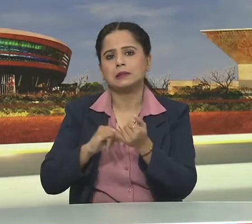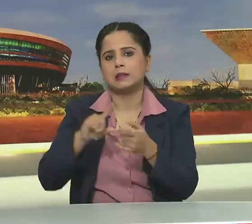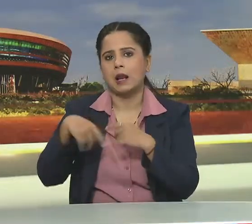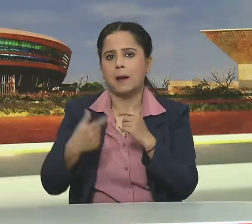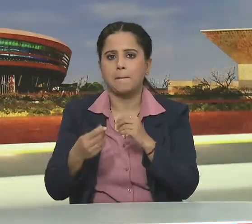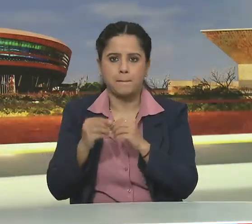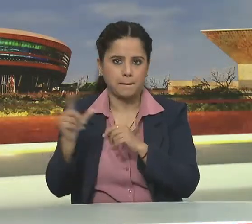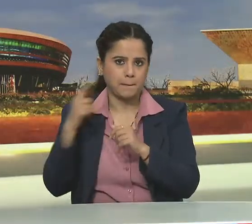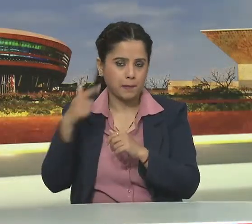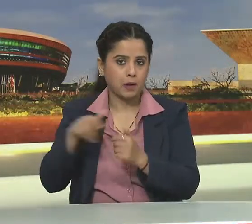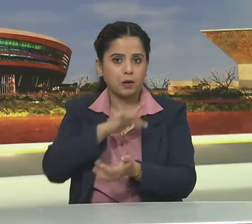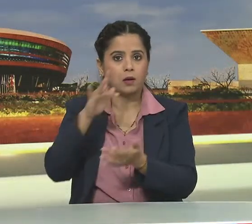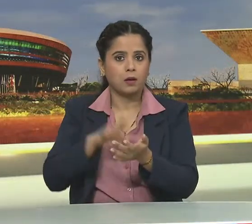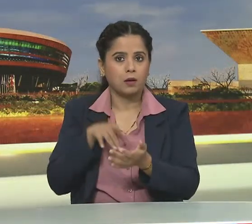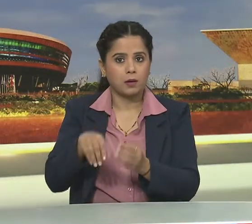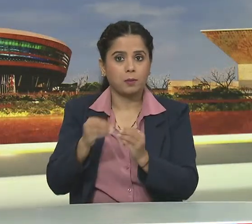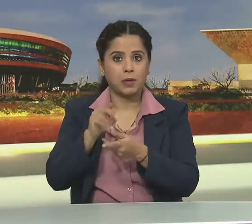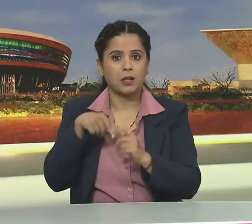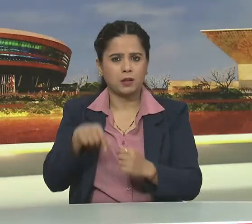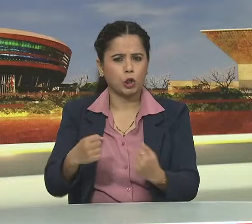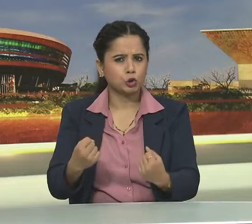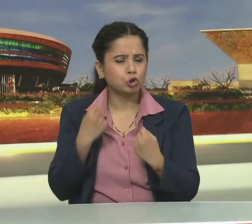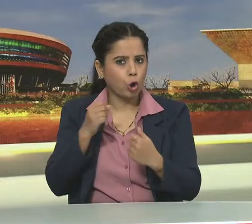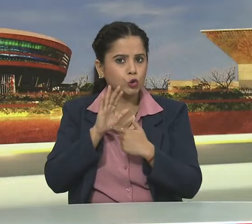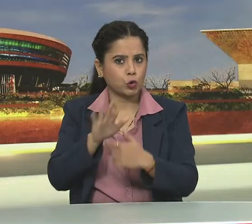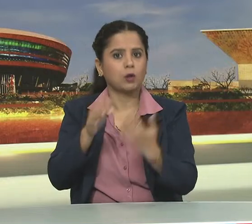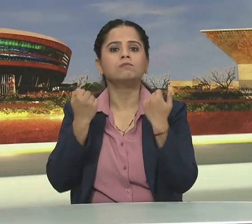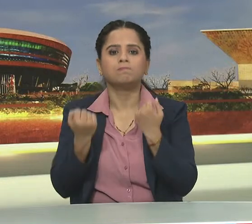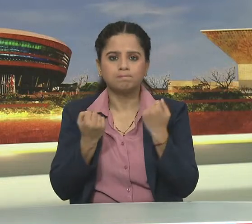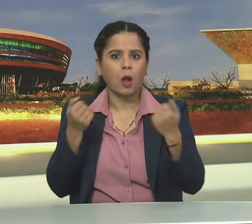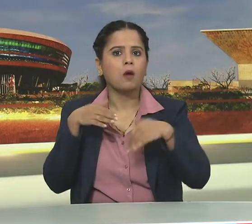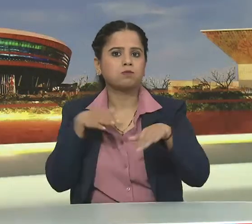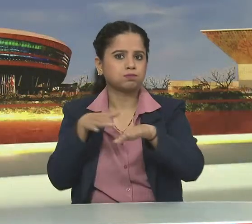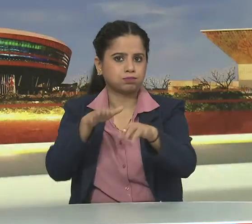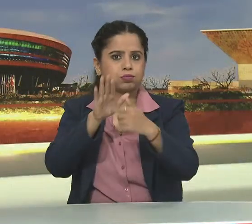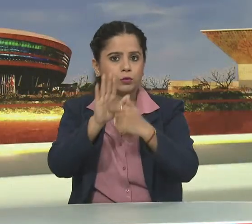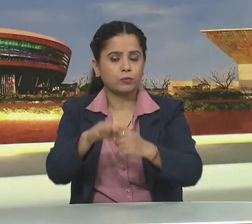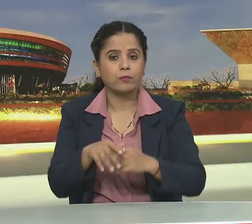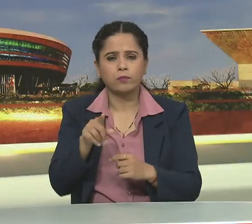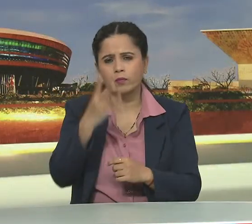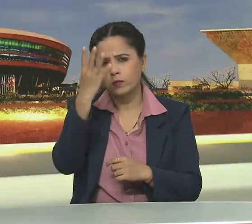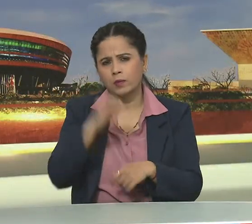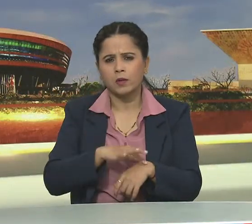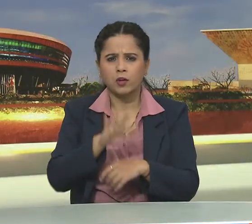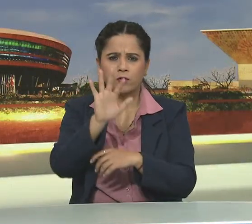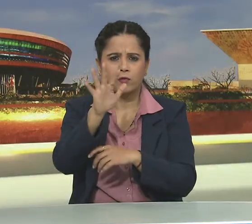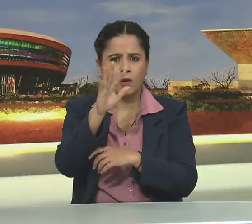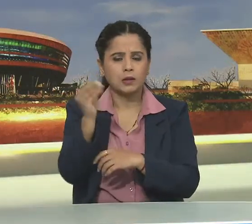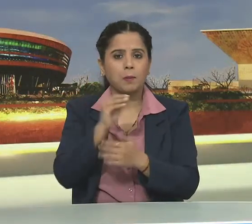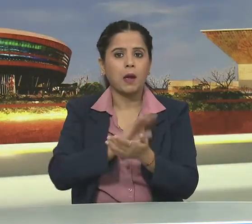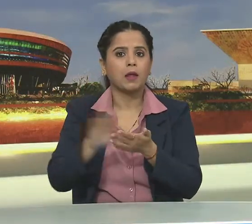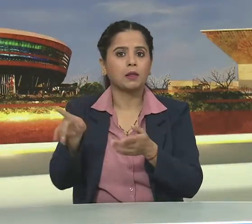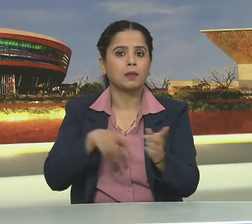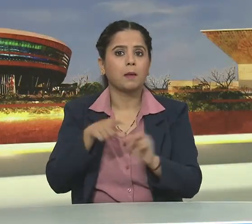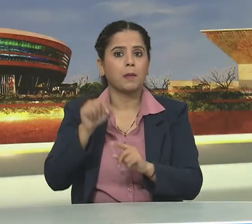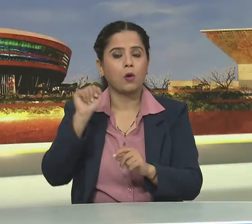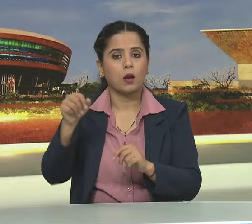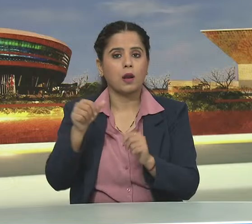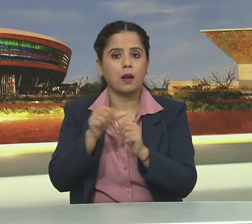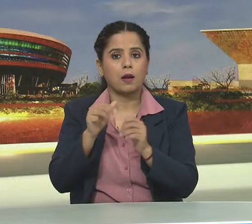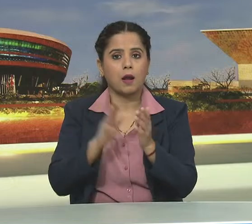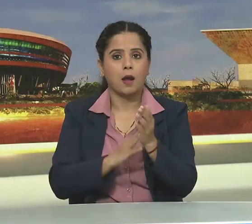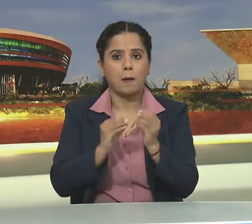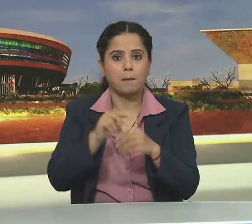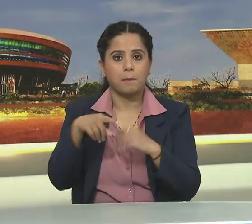शो करके भाजपा का शक्ति प्रदर्शन करेंगे। उसके बाद लगभग शाम 5 बजे हैदराबाद की